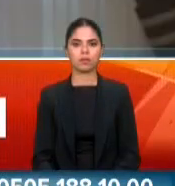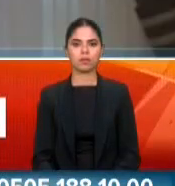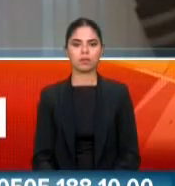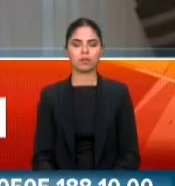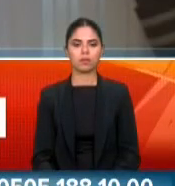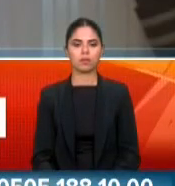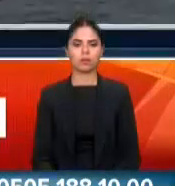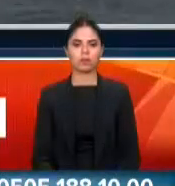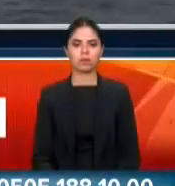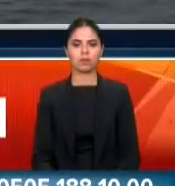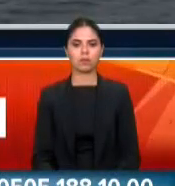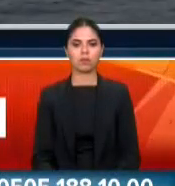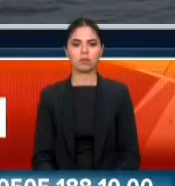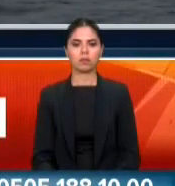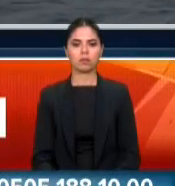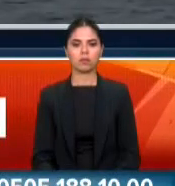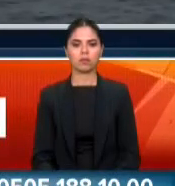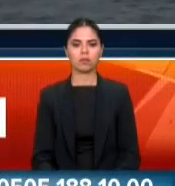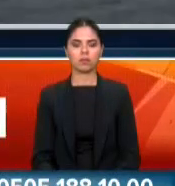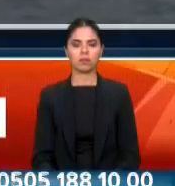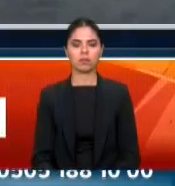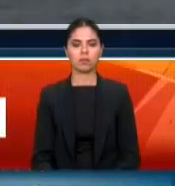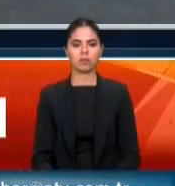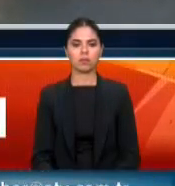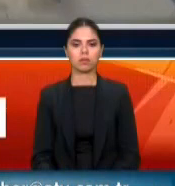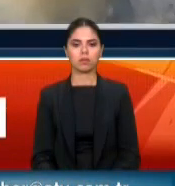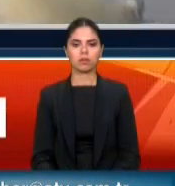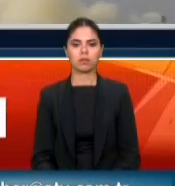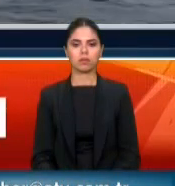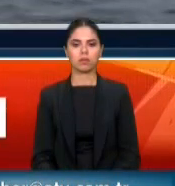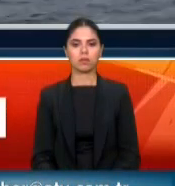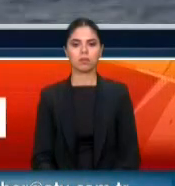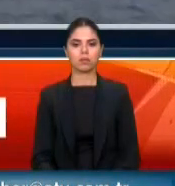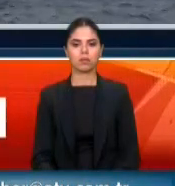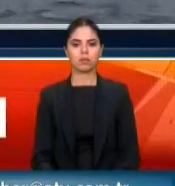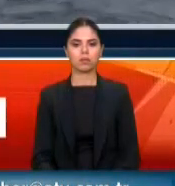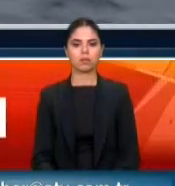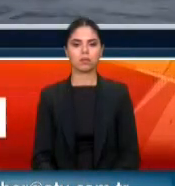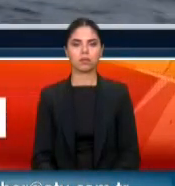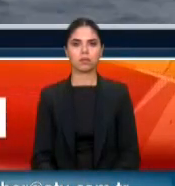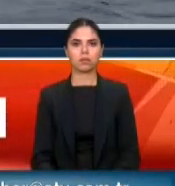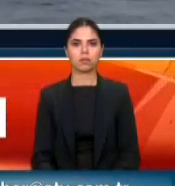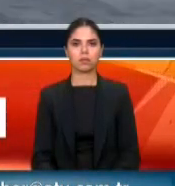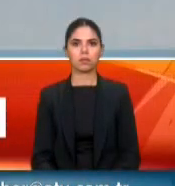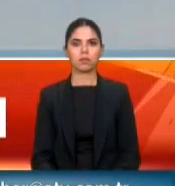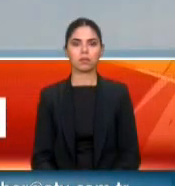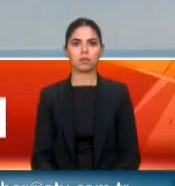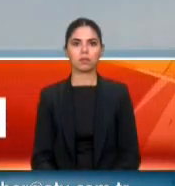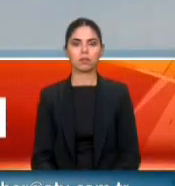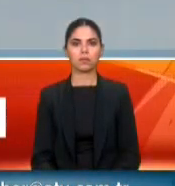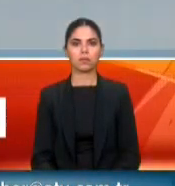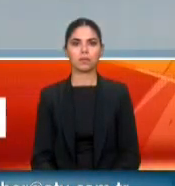Doğu Akdeniz ve Ege'deki haklarımızı korumak için başlattığımız çalışmaları sonuna kadar devam ettireceğiz.